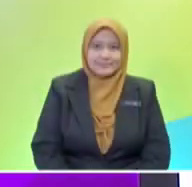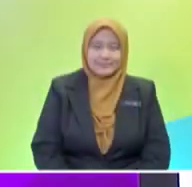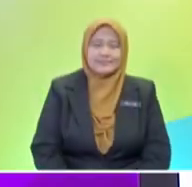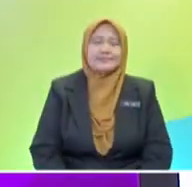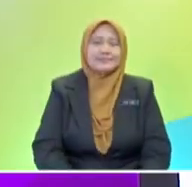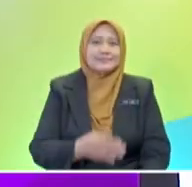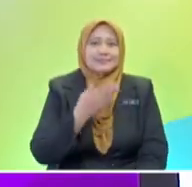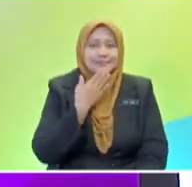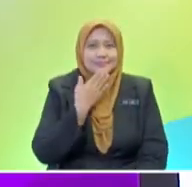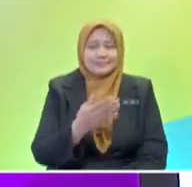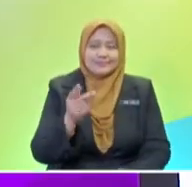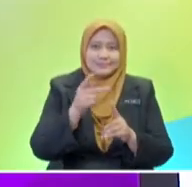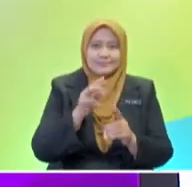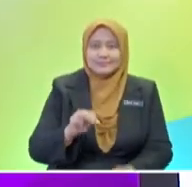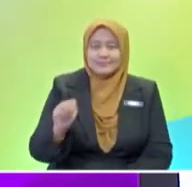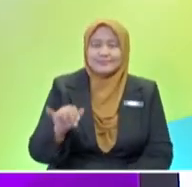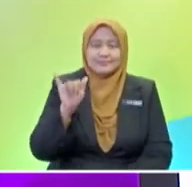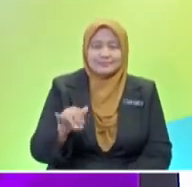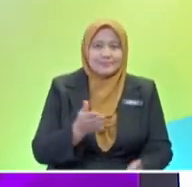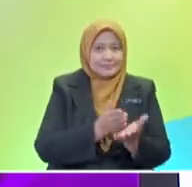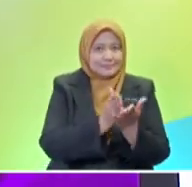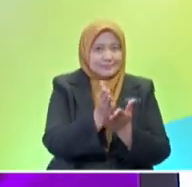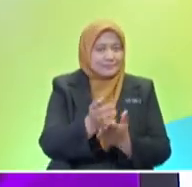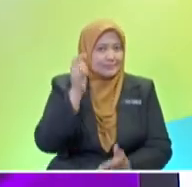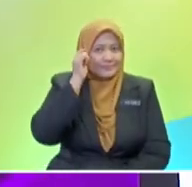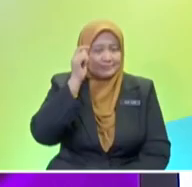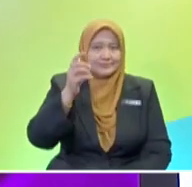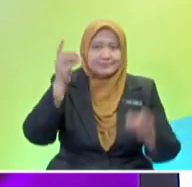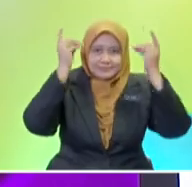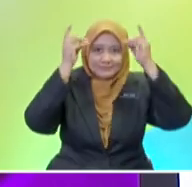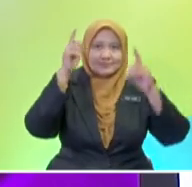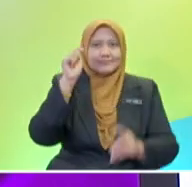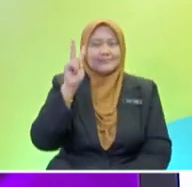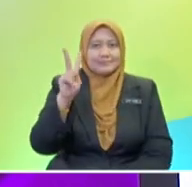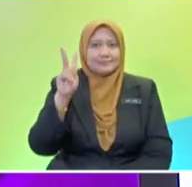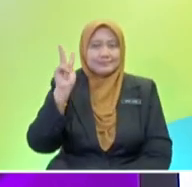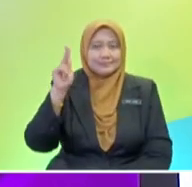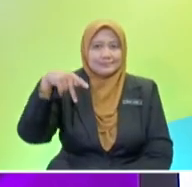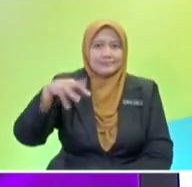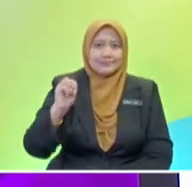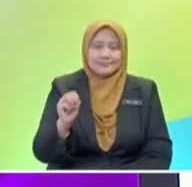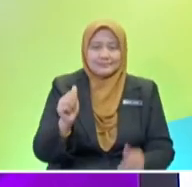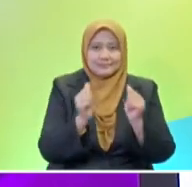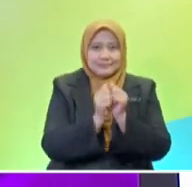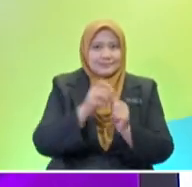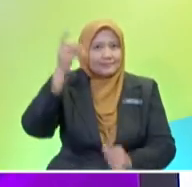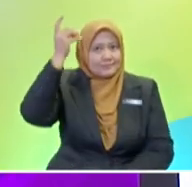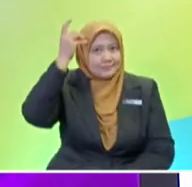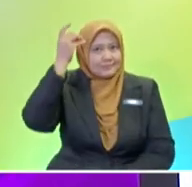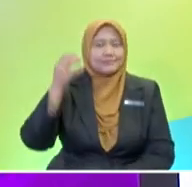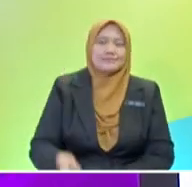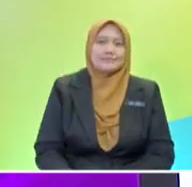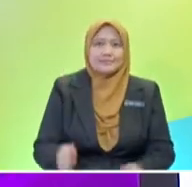Terima kasih kepada murid-murid yang terus menonton Didik TV KPM bersama dengan Zaidin. Untuk slot hari ini ialah